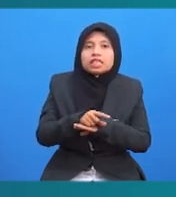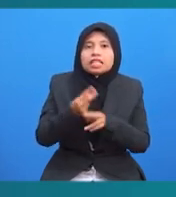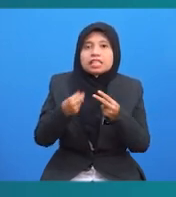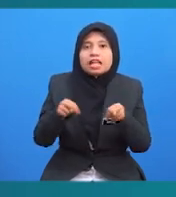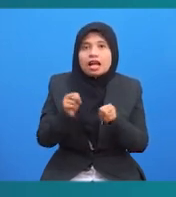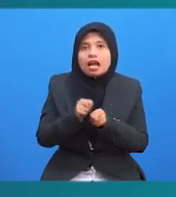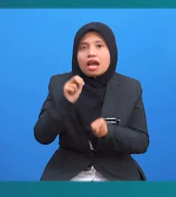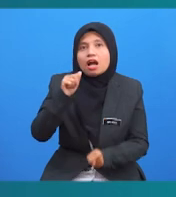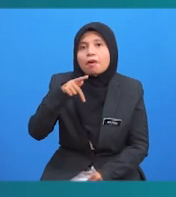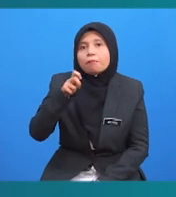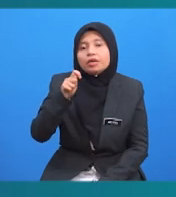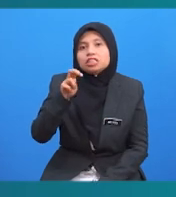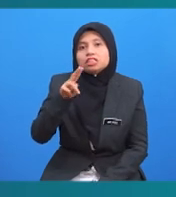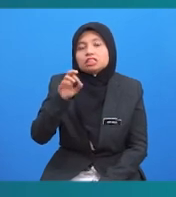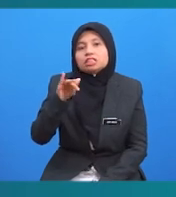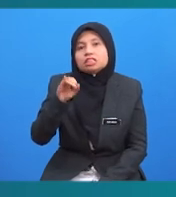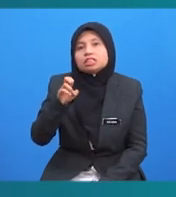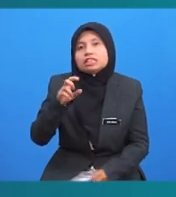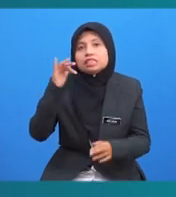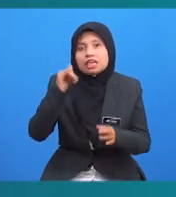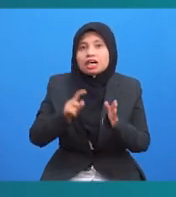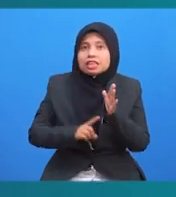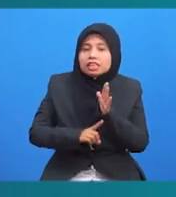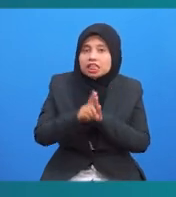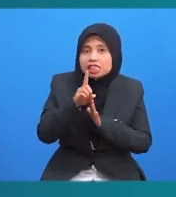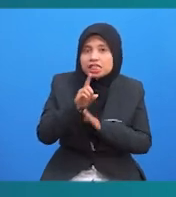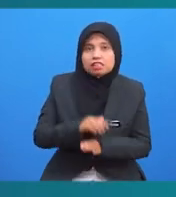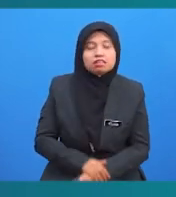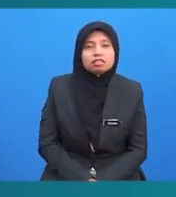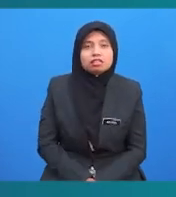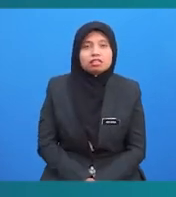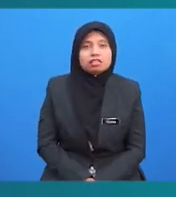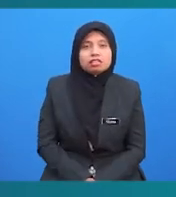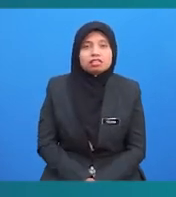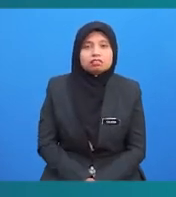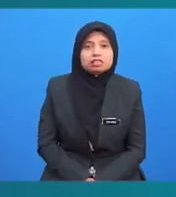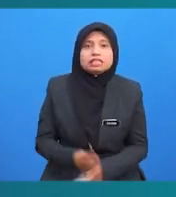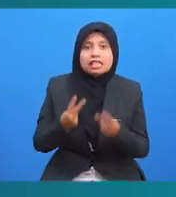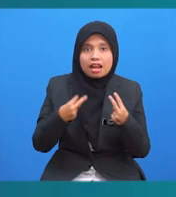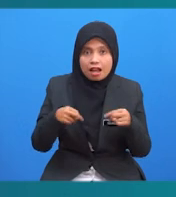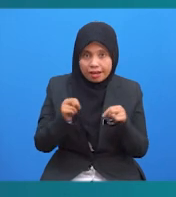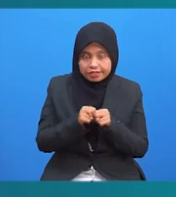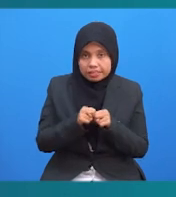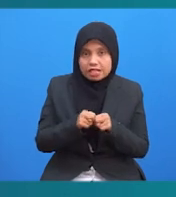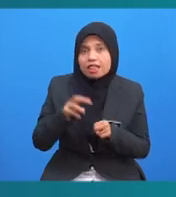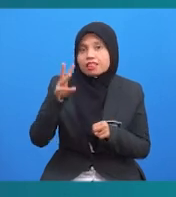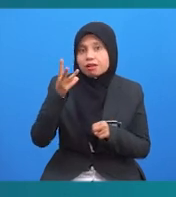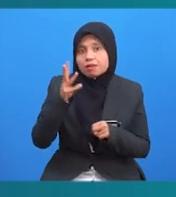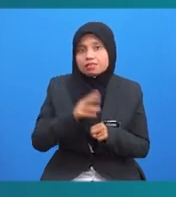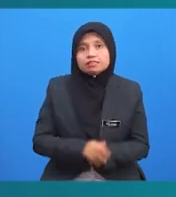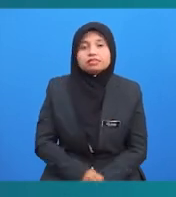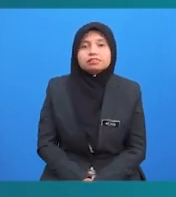tinggi. Seperti contoh gambar yang saya beri ini. Nilai aperture yang digunakan adalah 16.